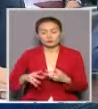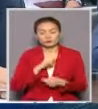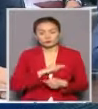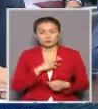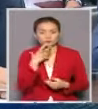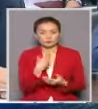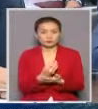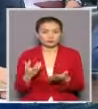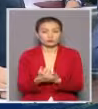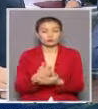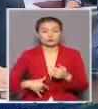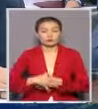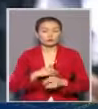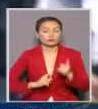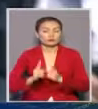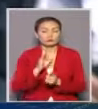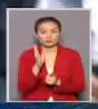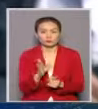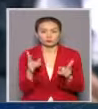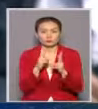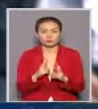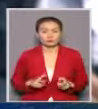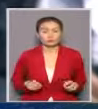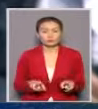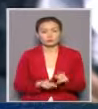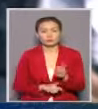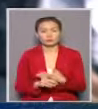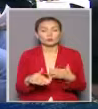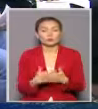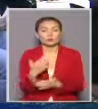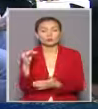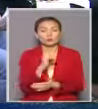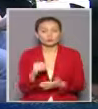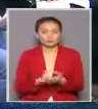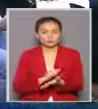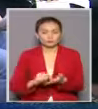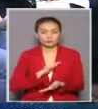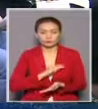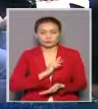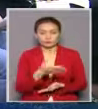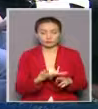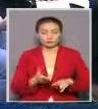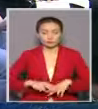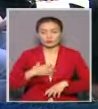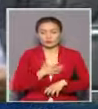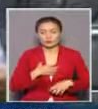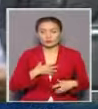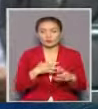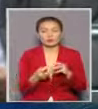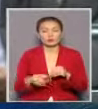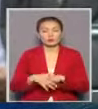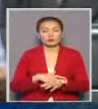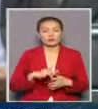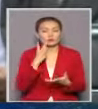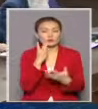работе результаты всенародного референдума будут рассмотрены как начало нового исторического периода. Поэтому важно, чтобы члены